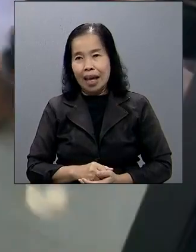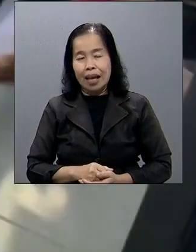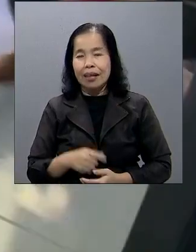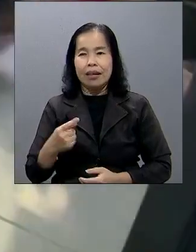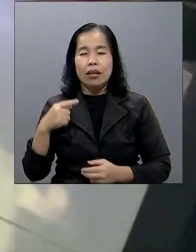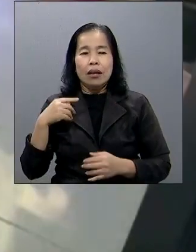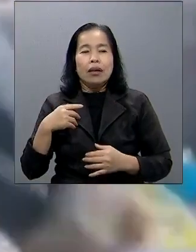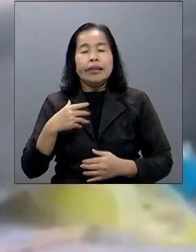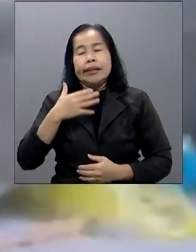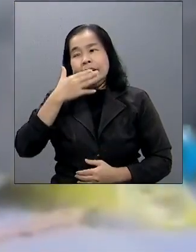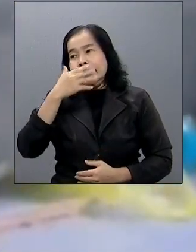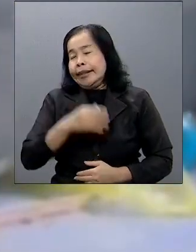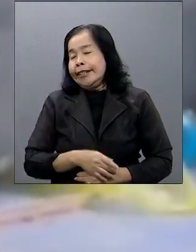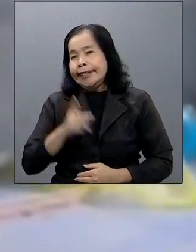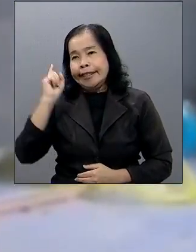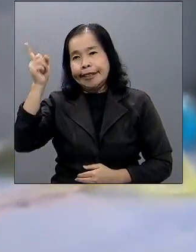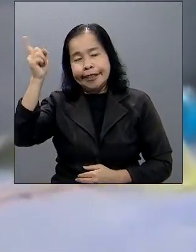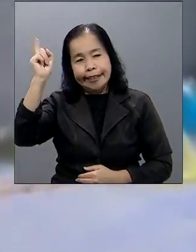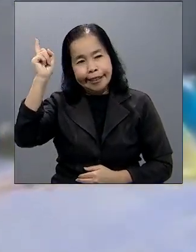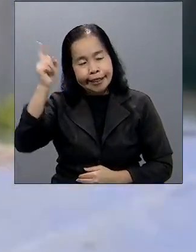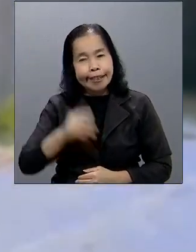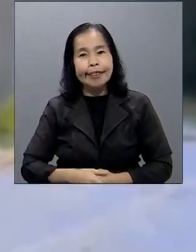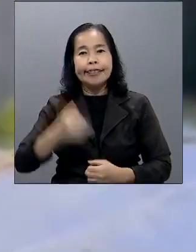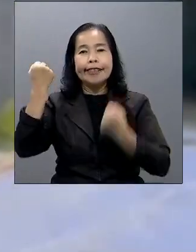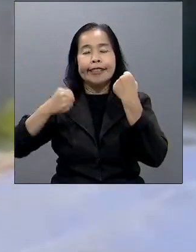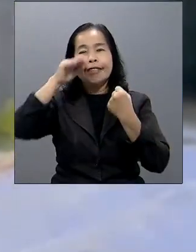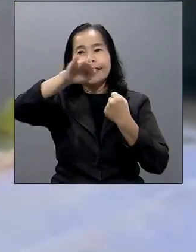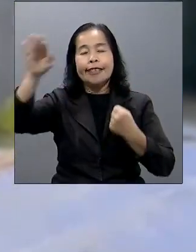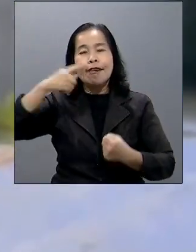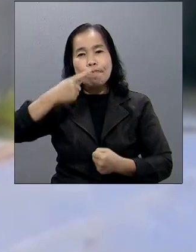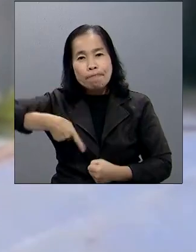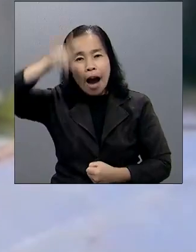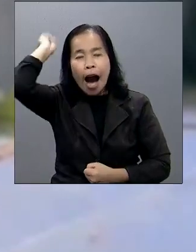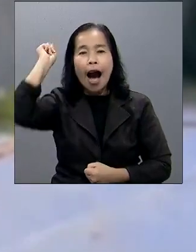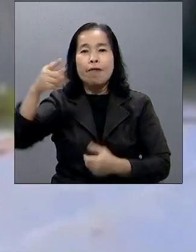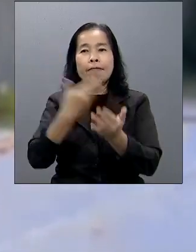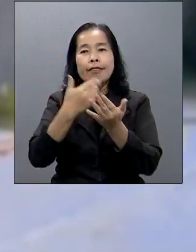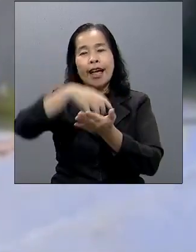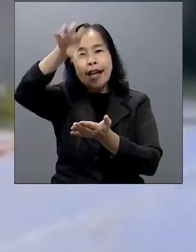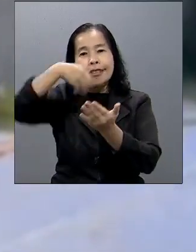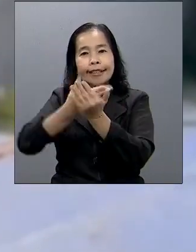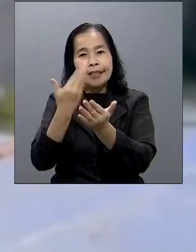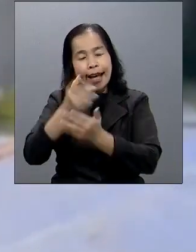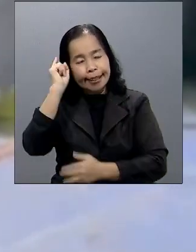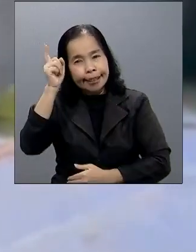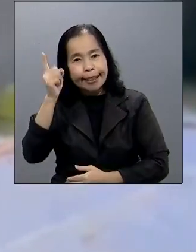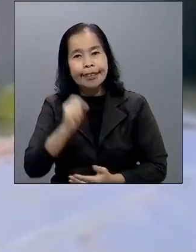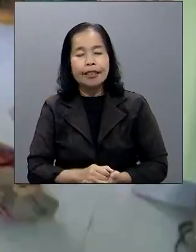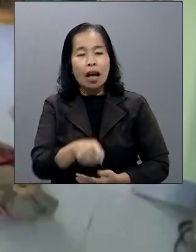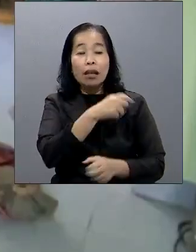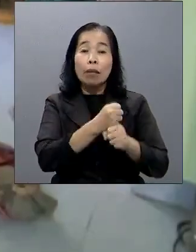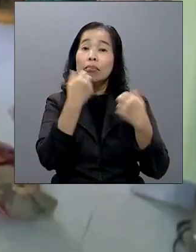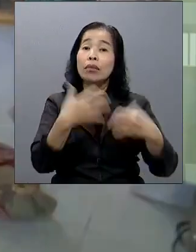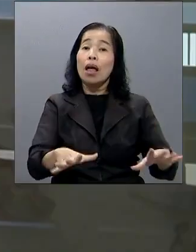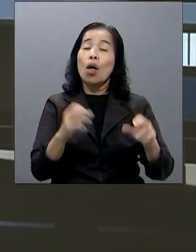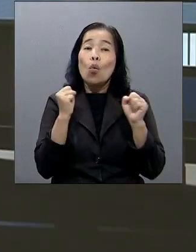ปรากฏซ่อมได้ก็แสดงว่าไอ้ที่ตะเวนไปบอกว่าซ่อมเครื่องใช้ไฟฟ้าได้เนี่ยก็น่าจะเป็นเหล่ามิจฉาชีพนะคะที่ไปหล